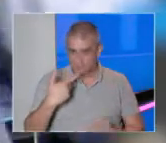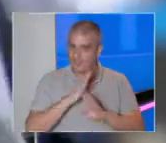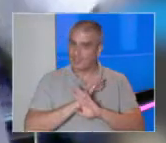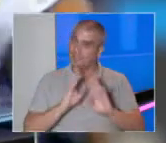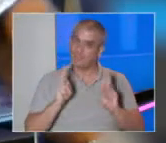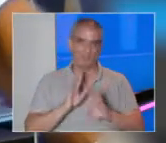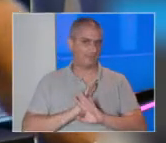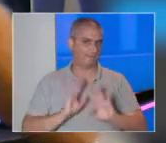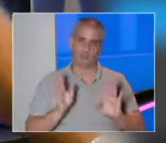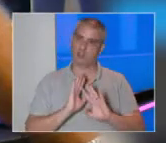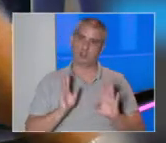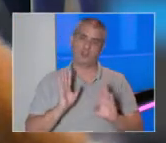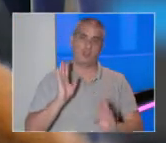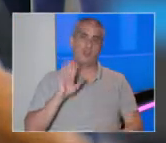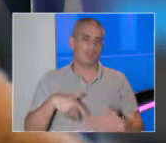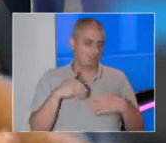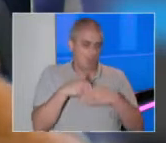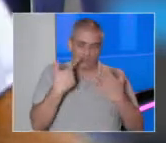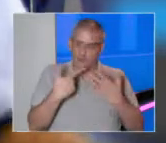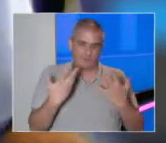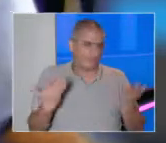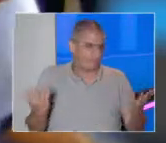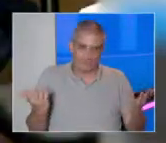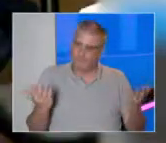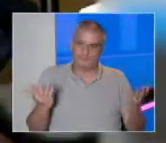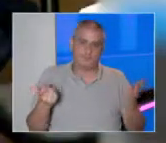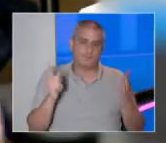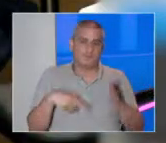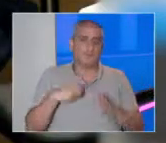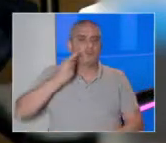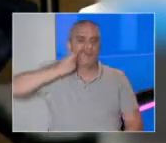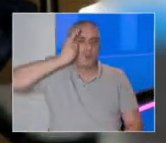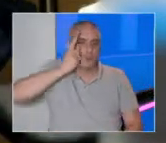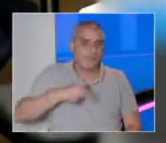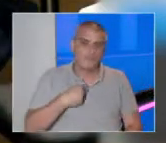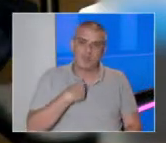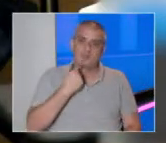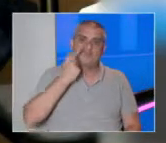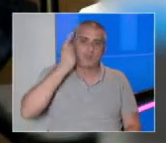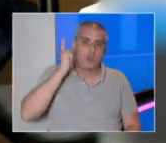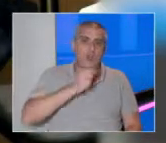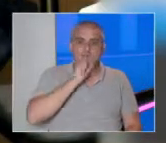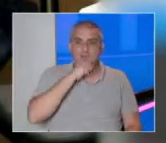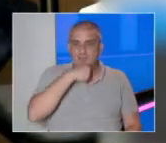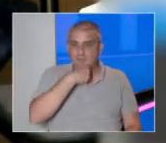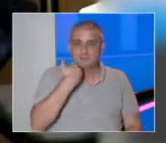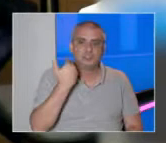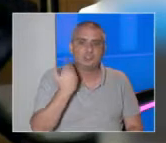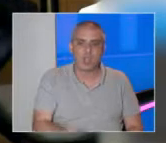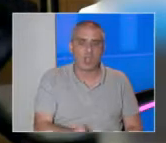אפשרות להעביר תקציב בשבעה ימים, לכן ישנה חובה, הייתי אומר חובה היסטורית, אלה